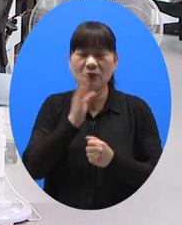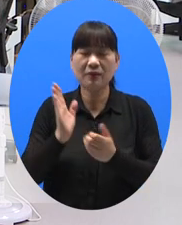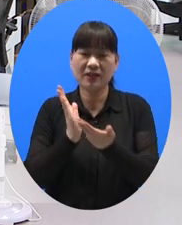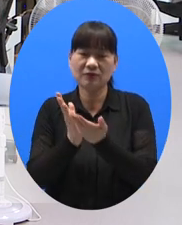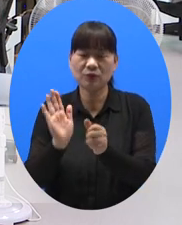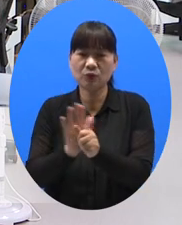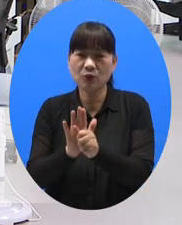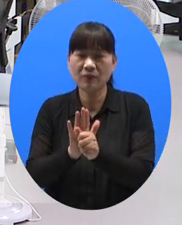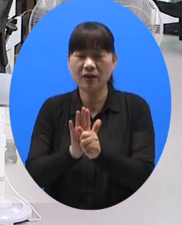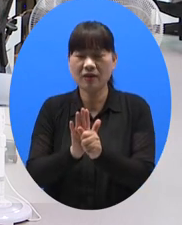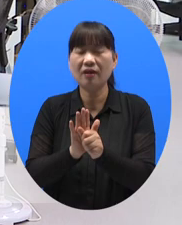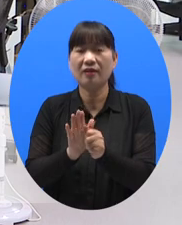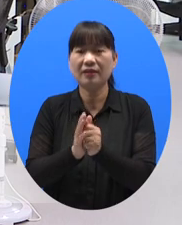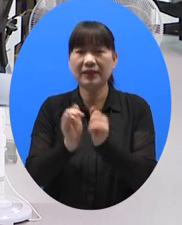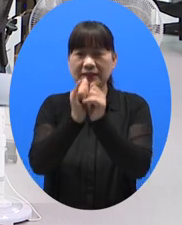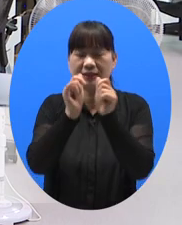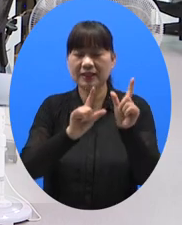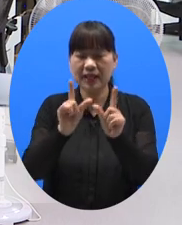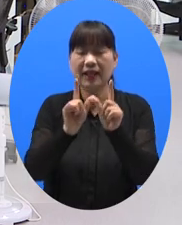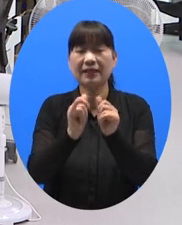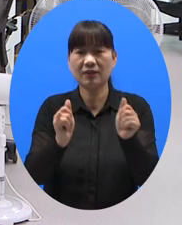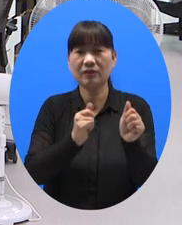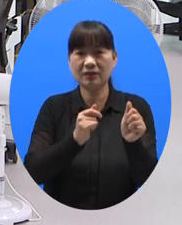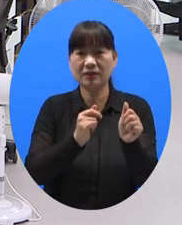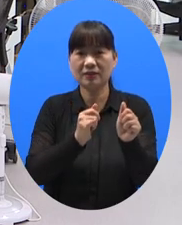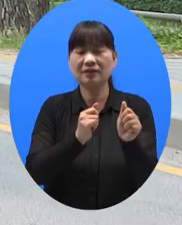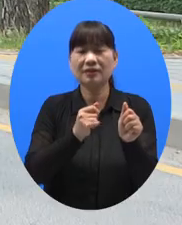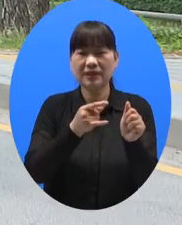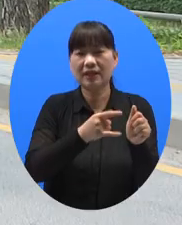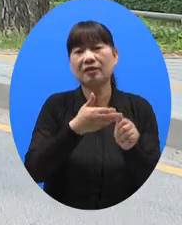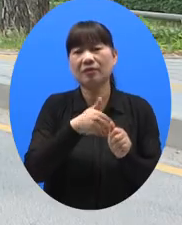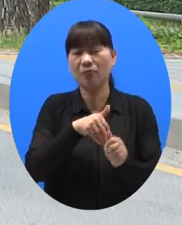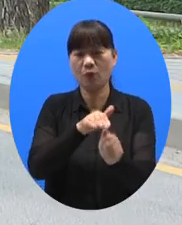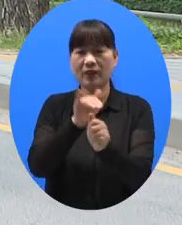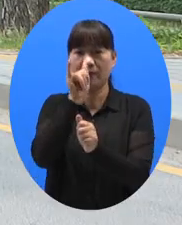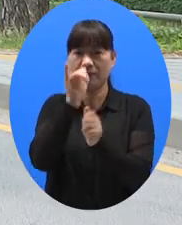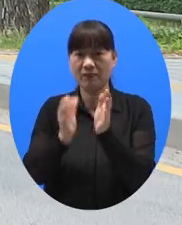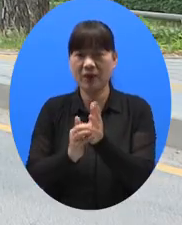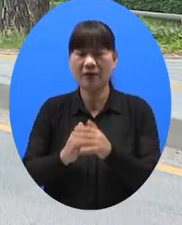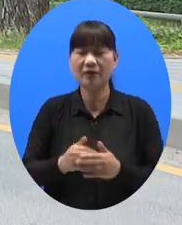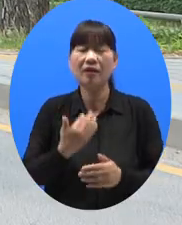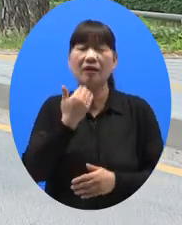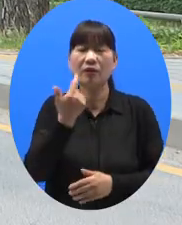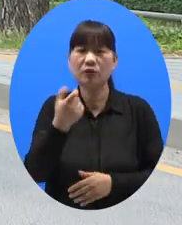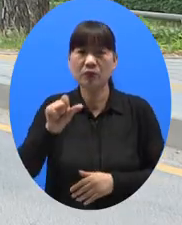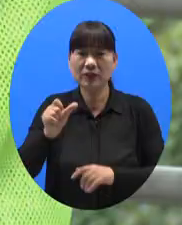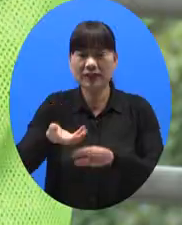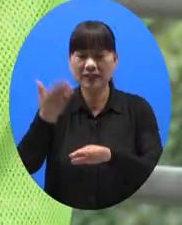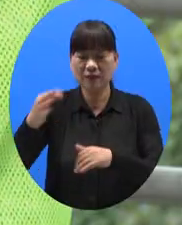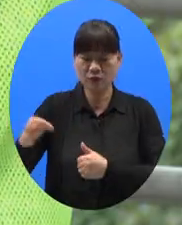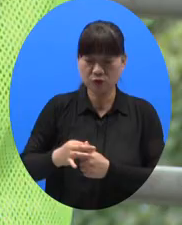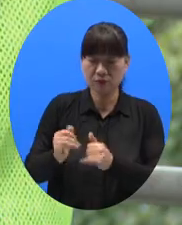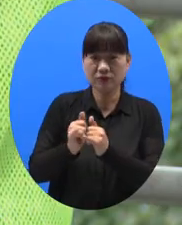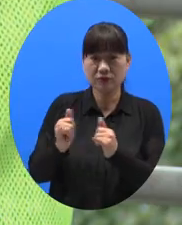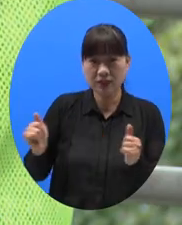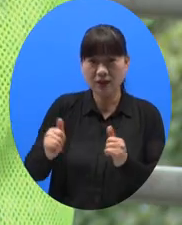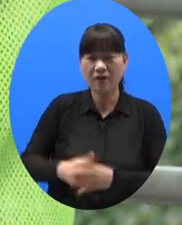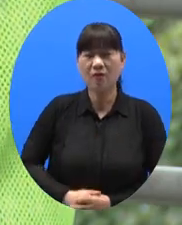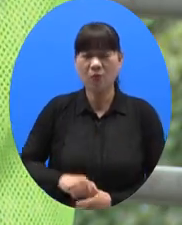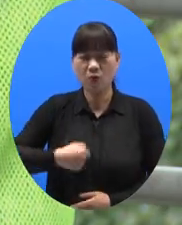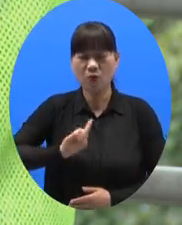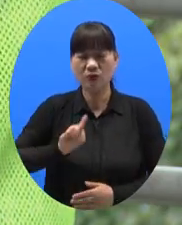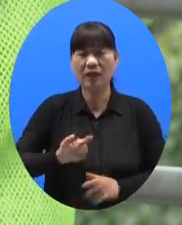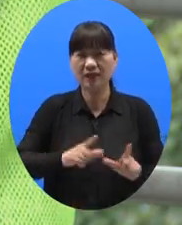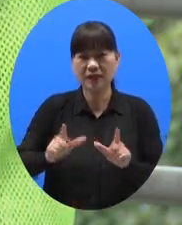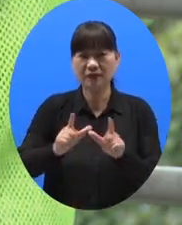서비스 생활지원사를 재난 도우미로 지정하게 되었습니다. 65세 이상 국민기초생활수급자,